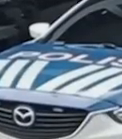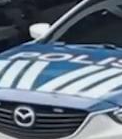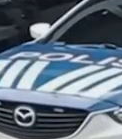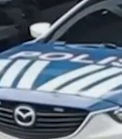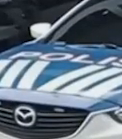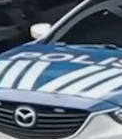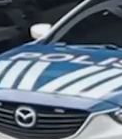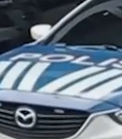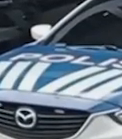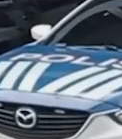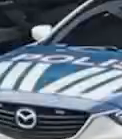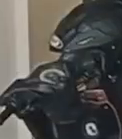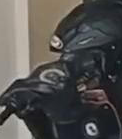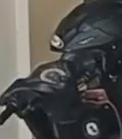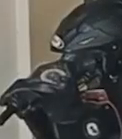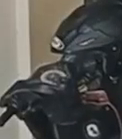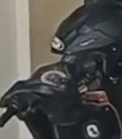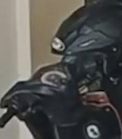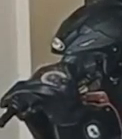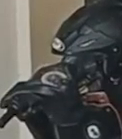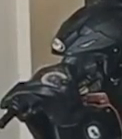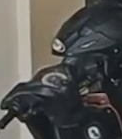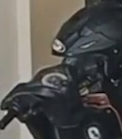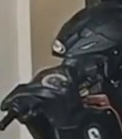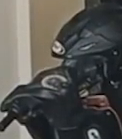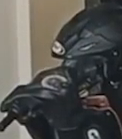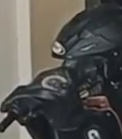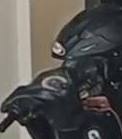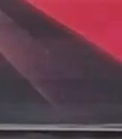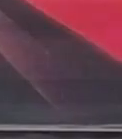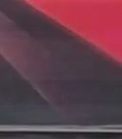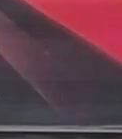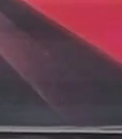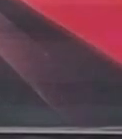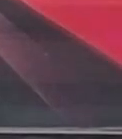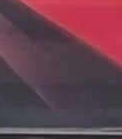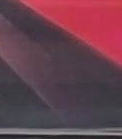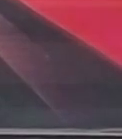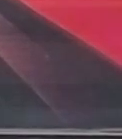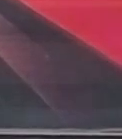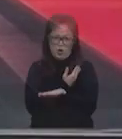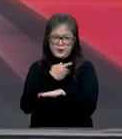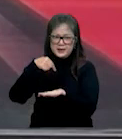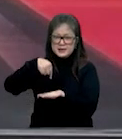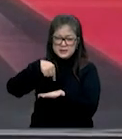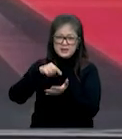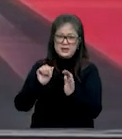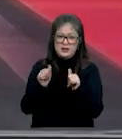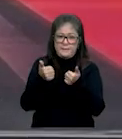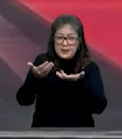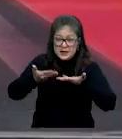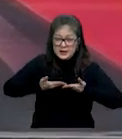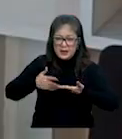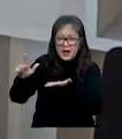Garut maupun Polsek Tarogong Kidul hingga saat ini belum menerima satupun laporan korban pinjaman fiktif padahal posko telah didirikan. Polisi pun belum